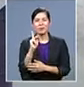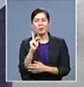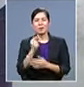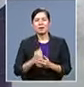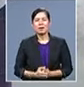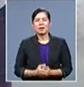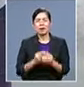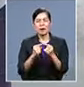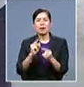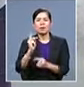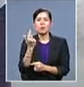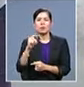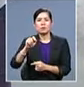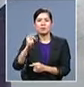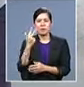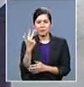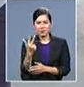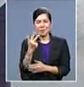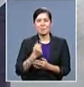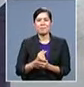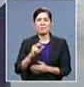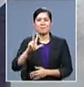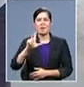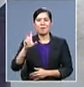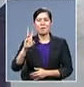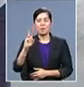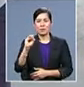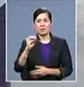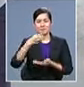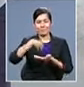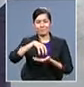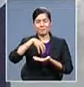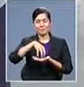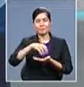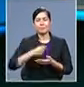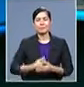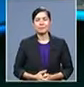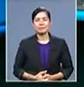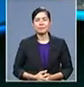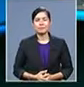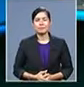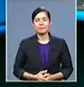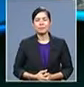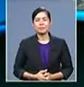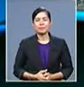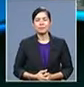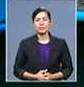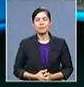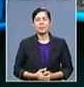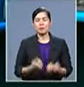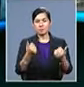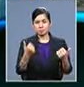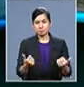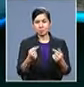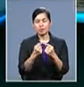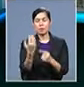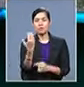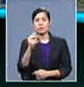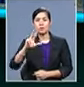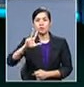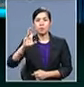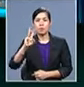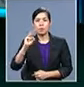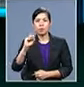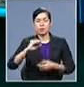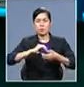พจิรประภาเพ็งเวลุนทีวี360องศารายงาน และทีวี360องศาร่วมกับมหา